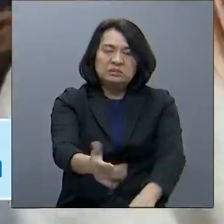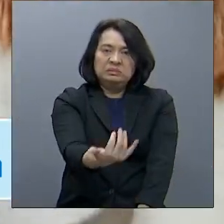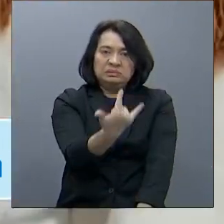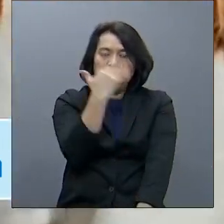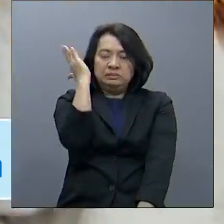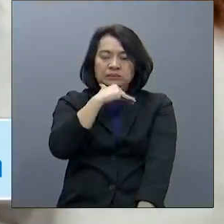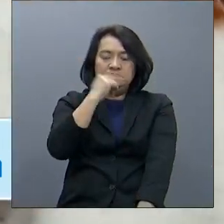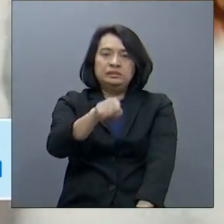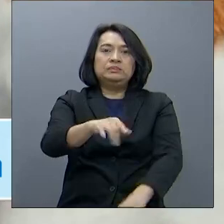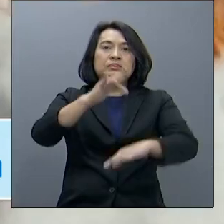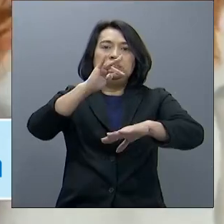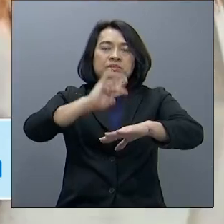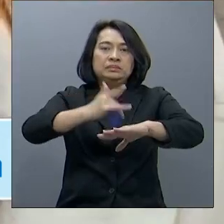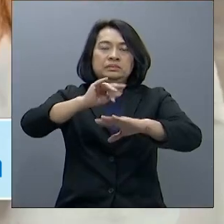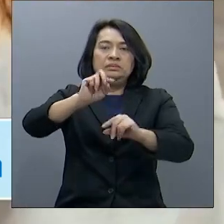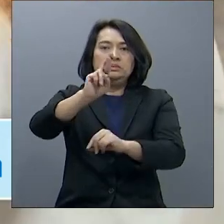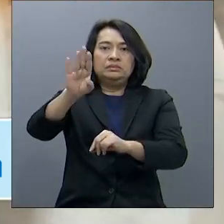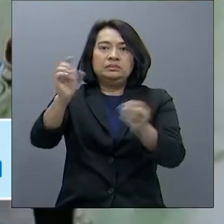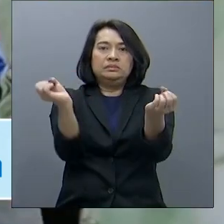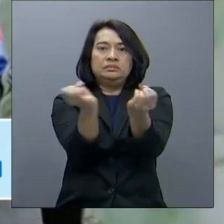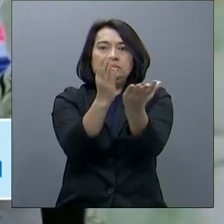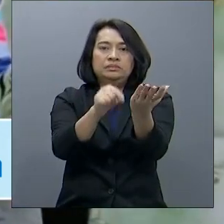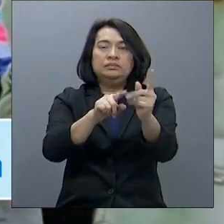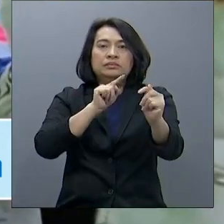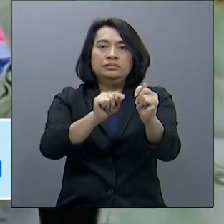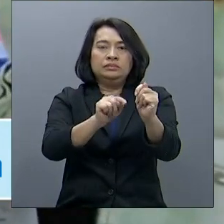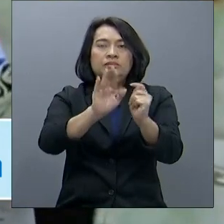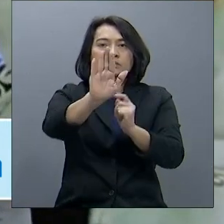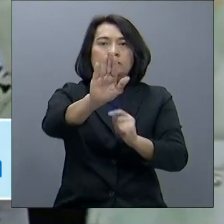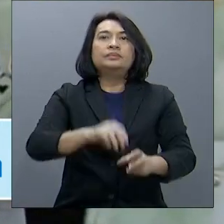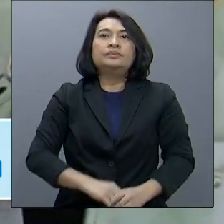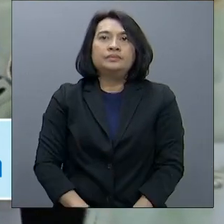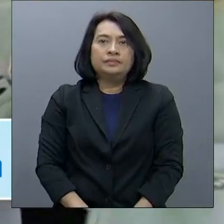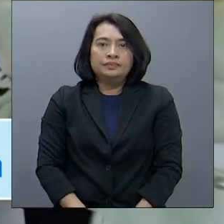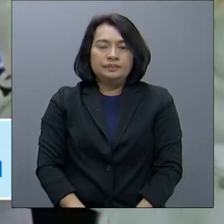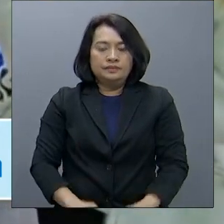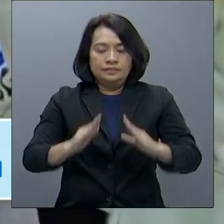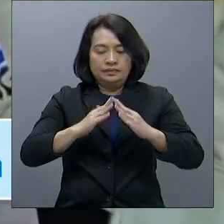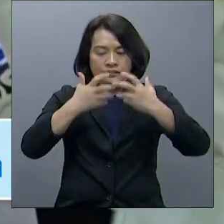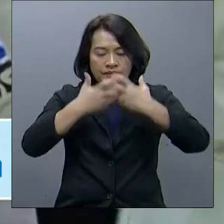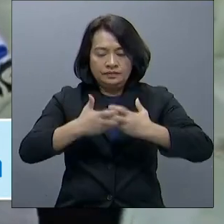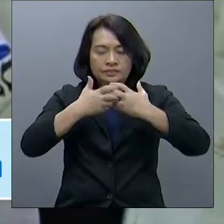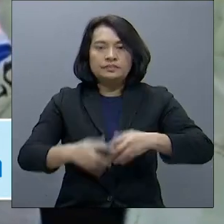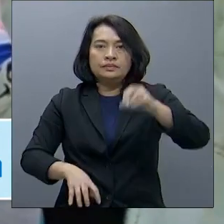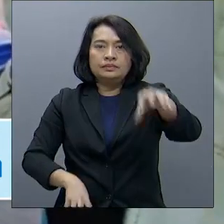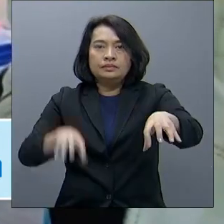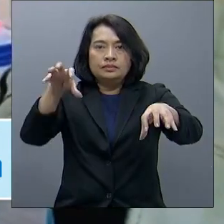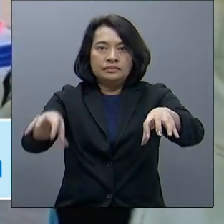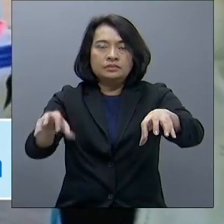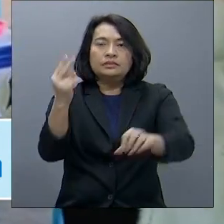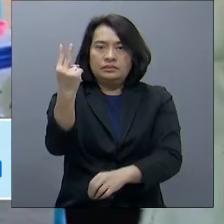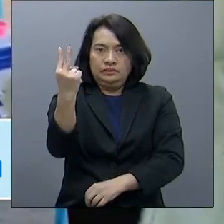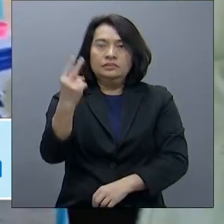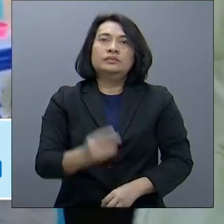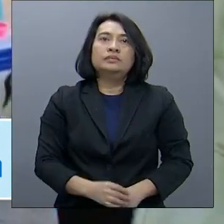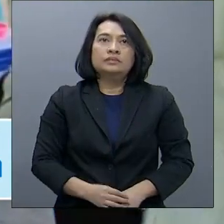ทบต่อระบบนิเวศวิทยาของตำบลเกษตรวิสัยค่ะโดยมีโรงงานแปรรูปไส้เดือนถึง2แห่งนะคะ2